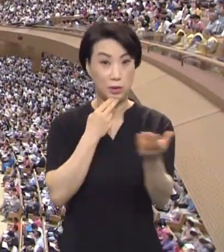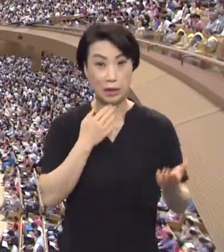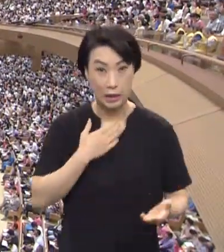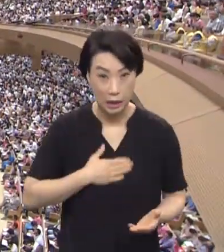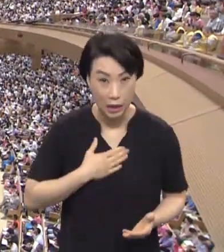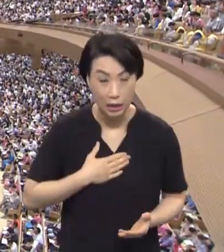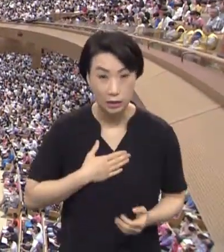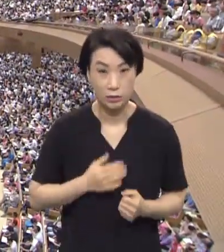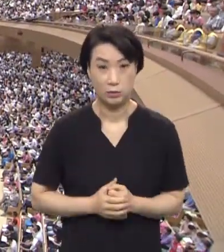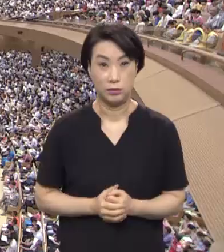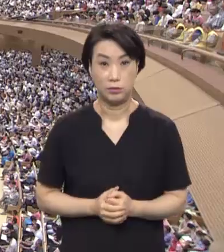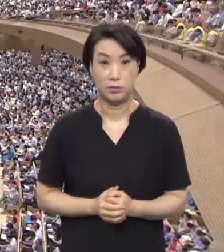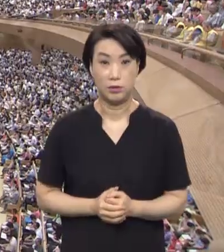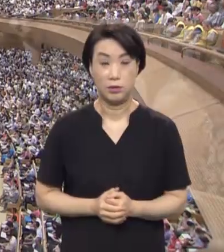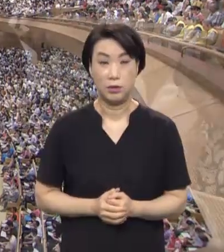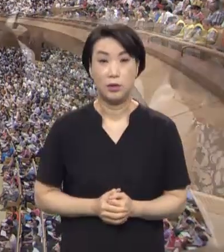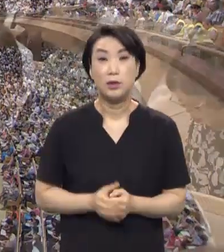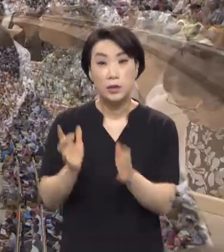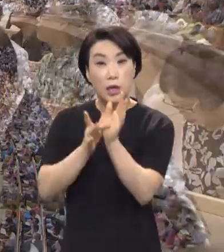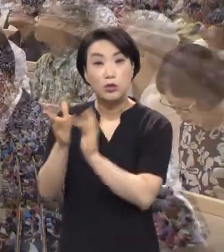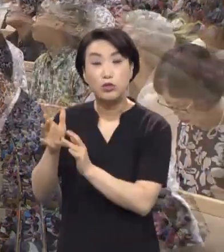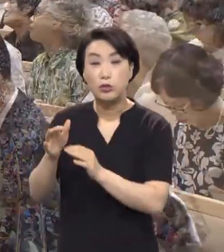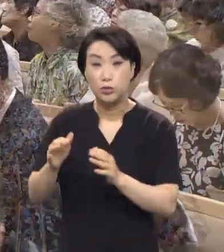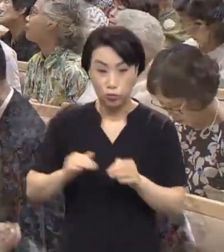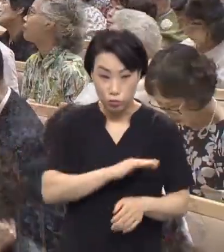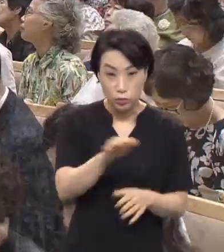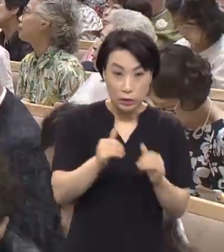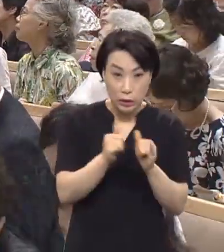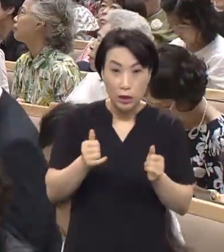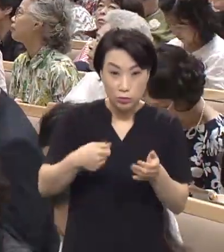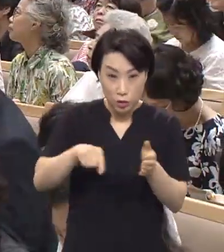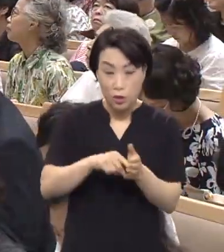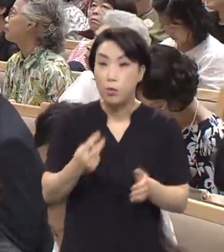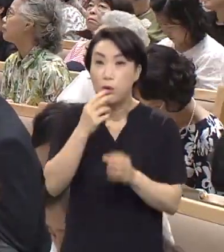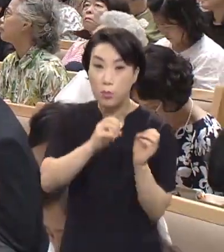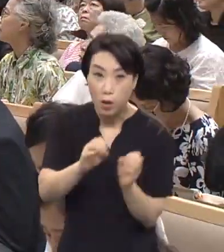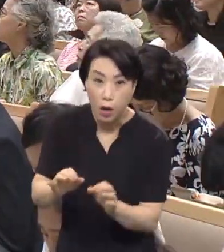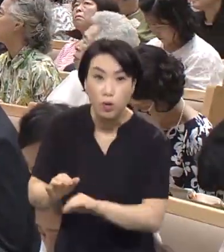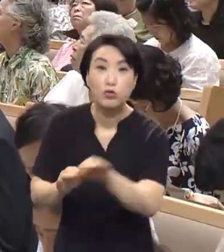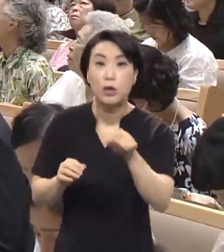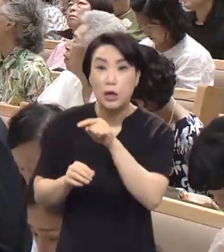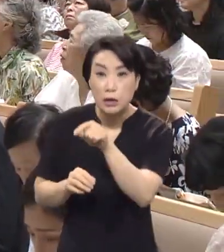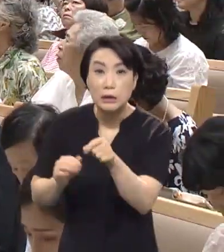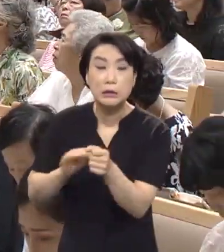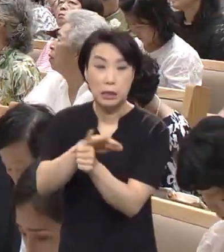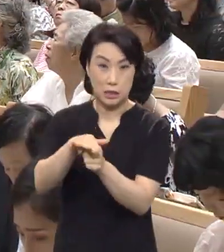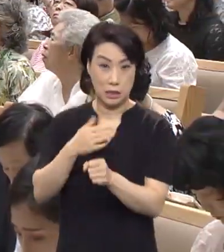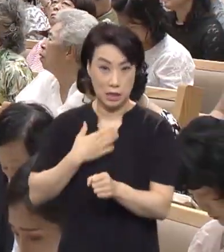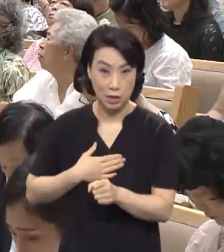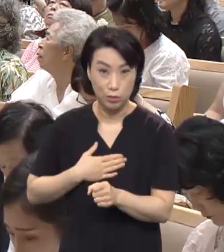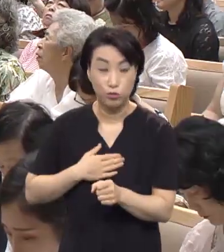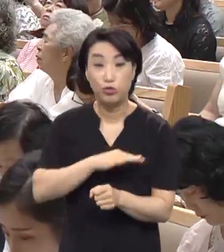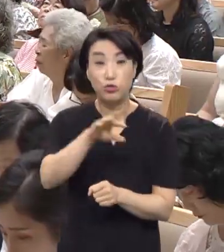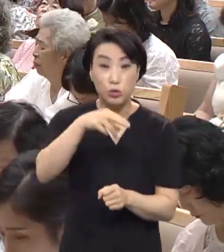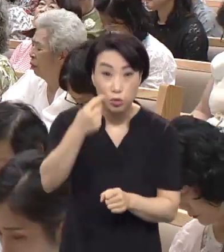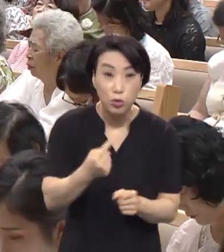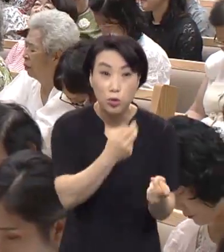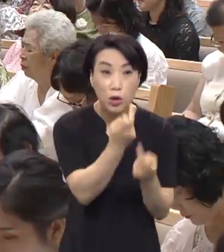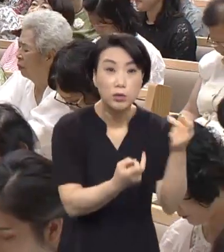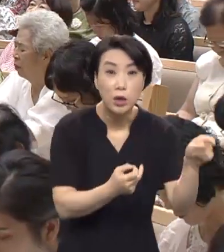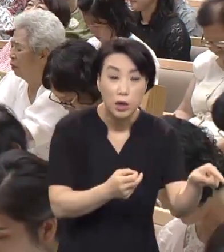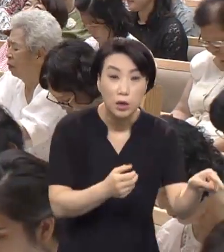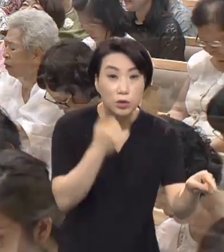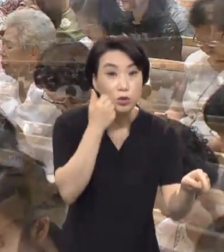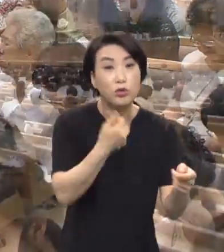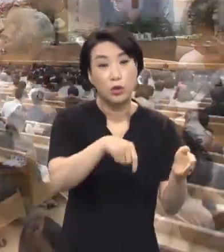너희가 아는 바라. 그가 우리를 위하여 목숨을 버리셨으니 우리가 이로써 사랑을 알고 우리도 형제들을 위하여